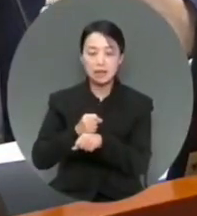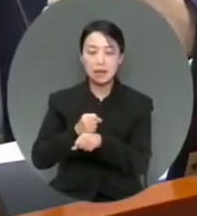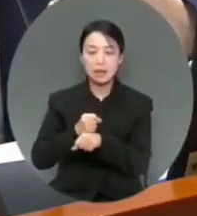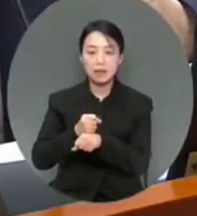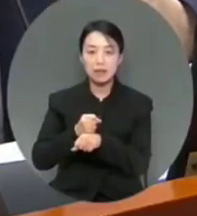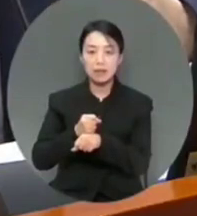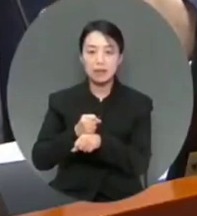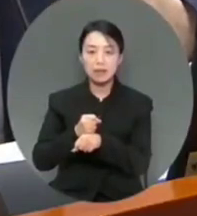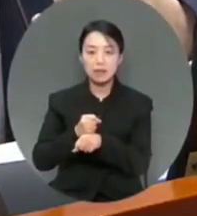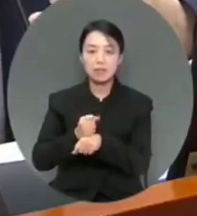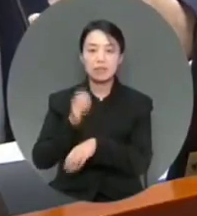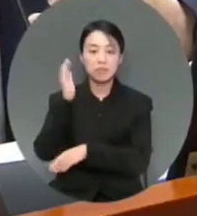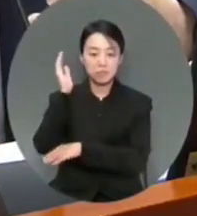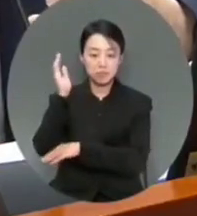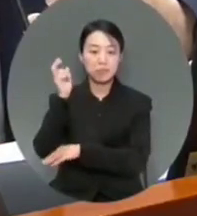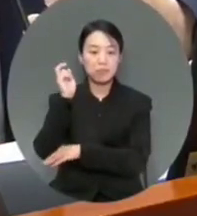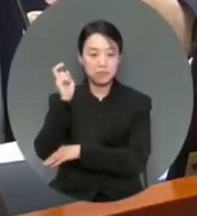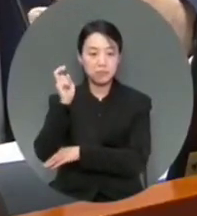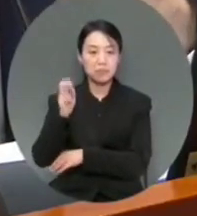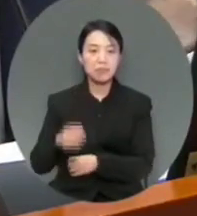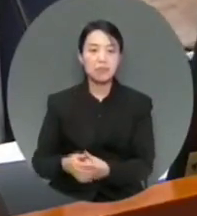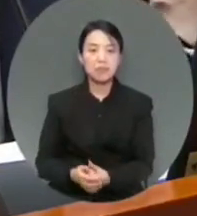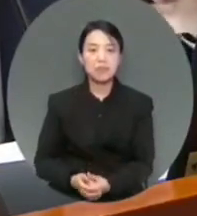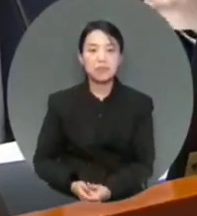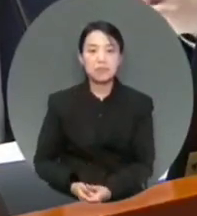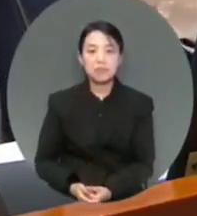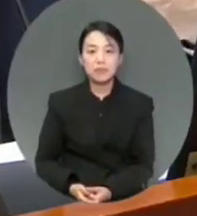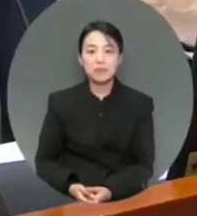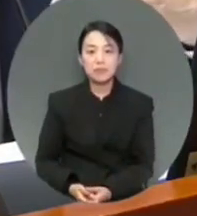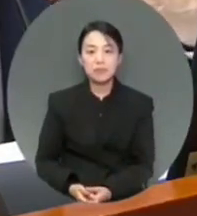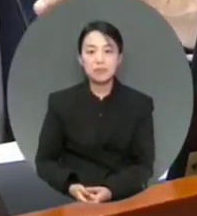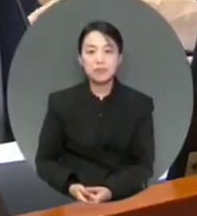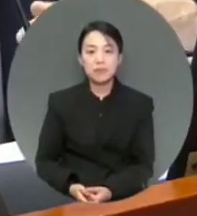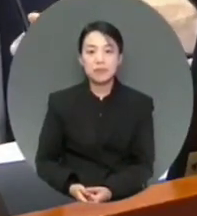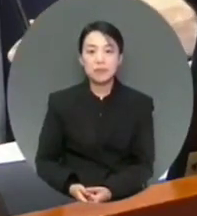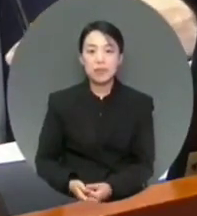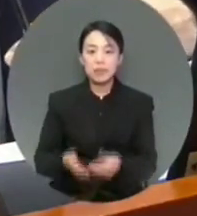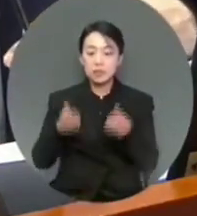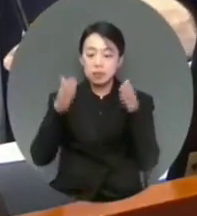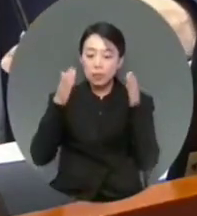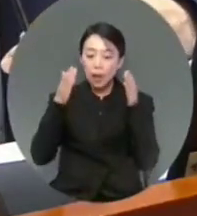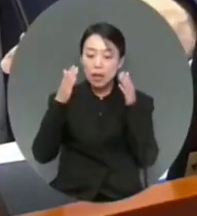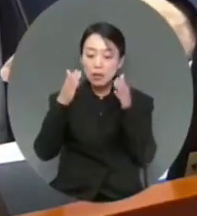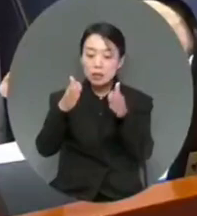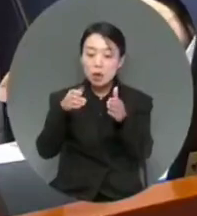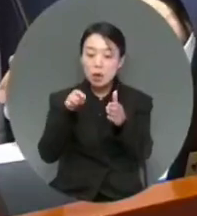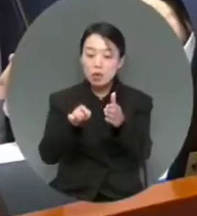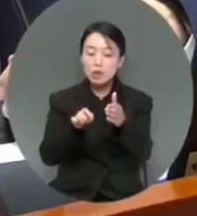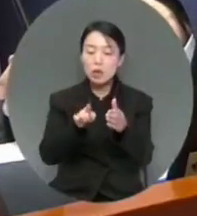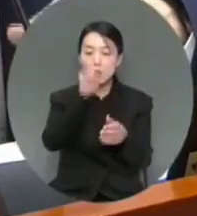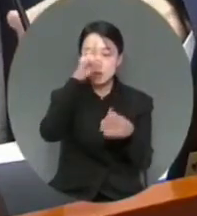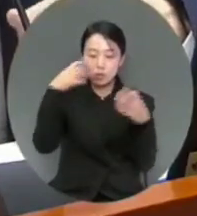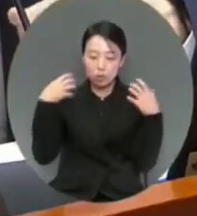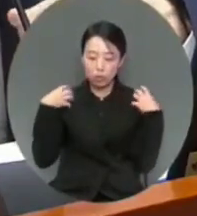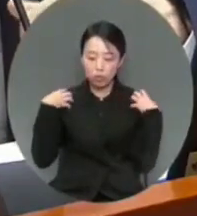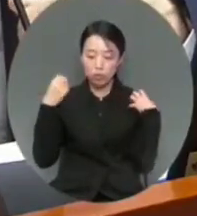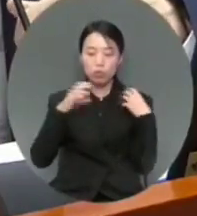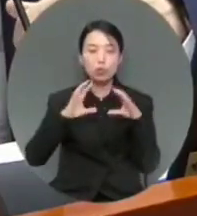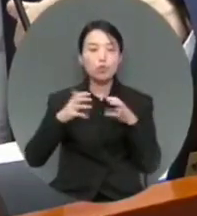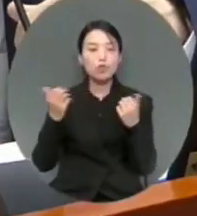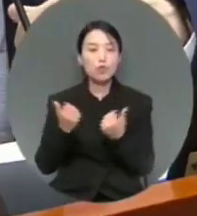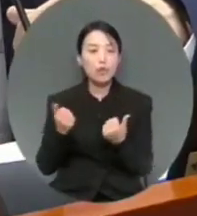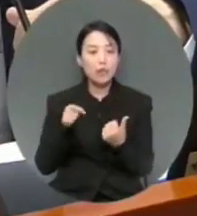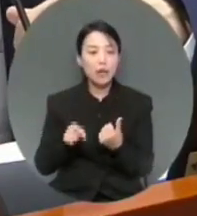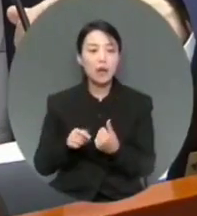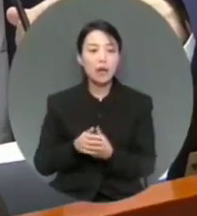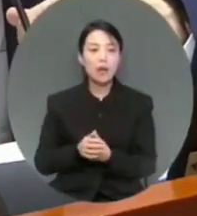취지로 말씀을 하신 걸로 이해를 하는데, 그 방향성 제시하에서 정부나 우리 국회나 아니, 또 그러니까요.